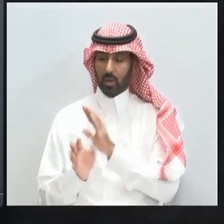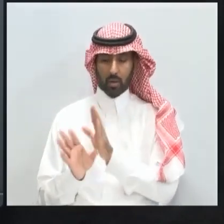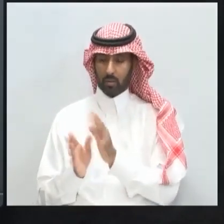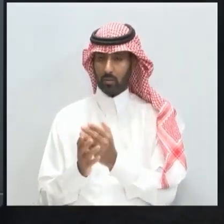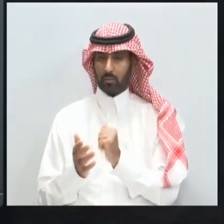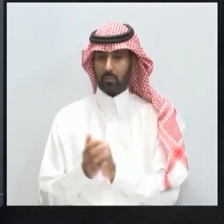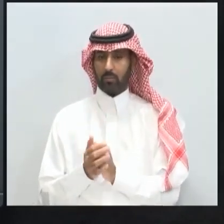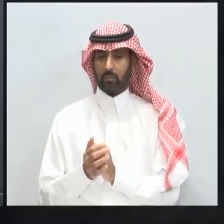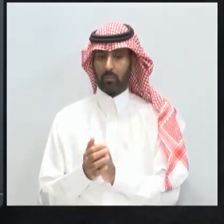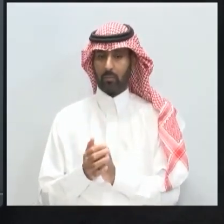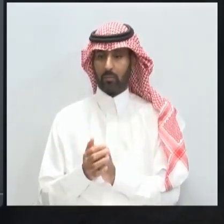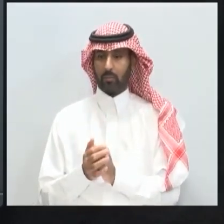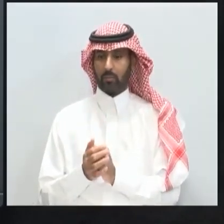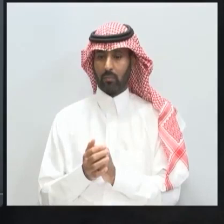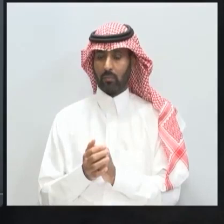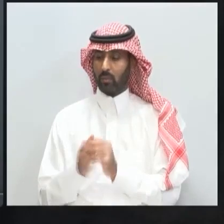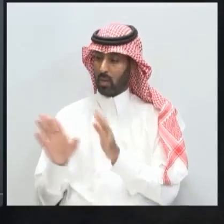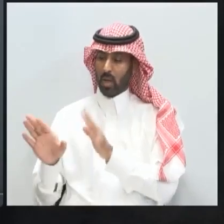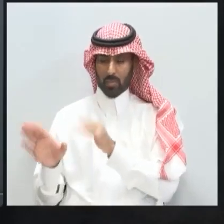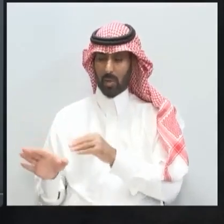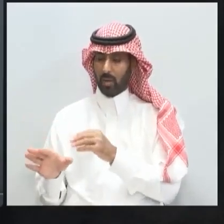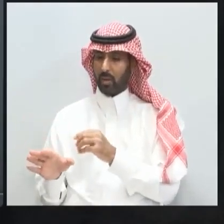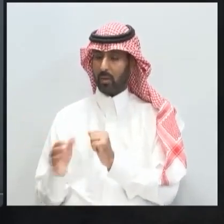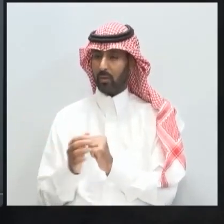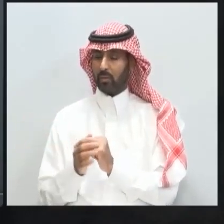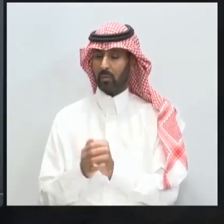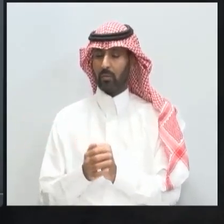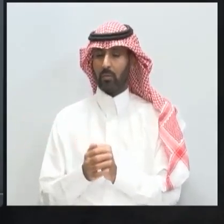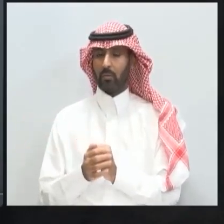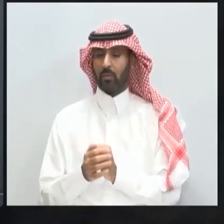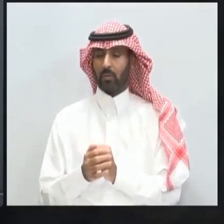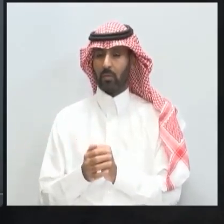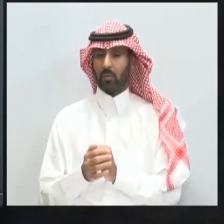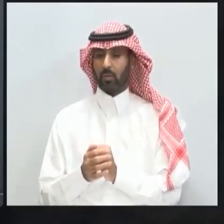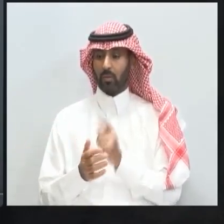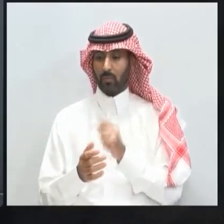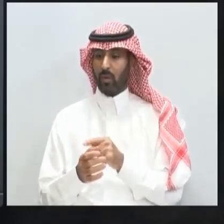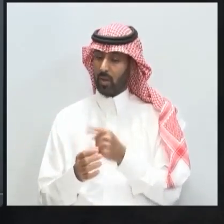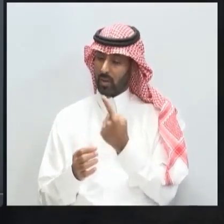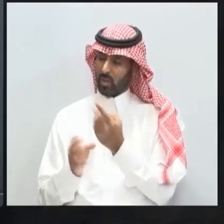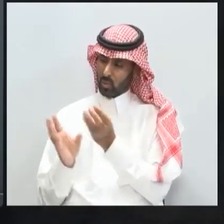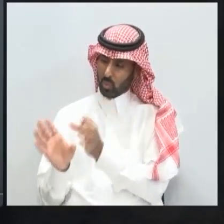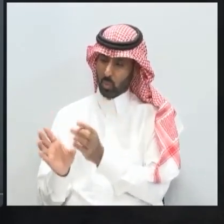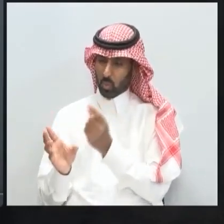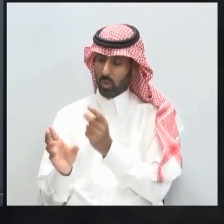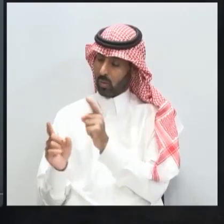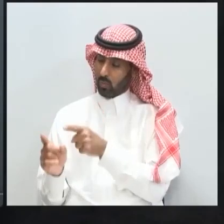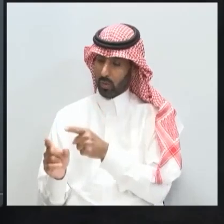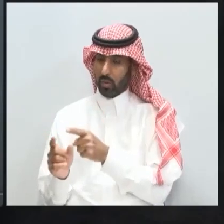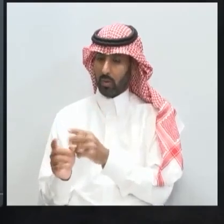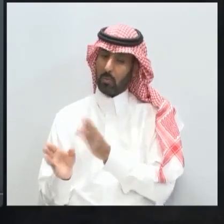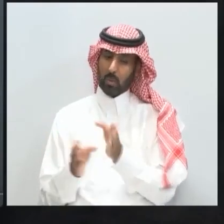الكفايه يقوم به من يكفي حتى ماذا يسقط الاثم عن الباقين هذا هو معنى فرض الكفايه فتعلم هذا العلم فرض